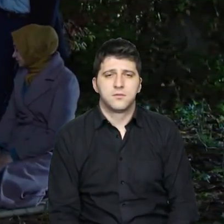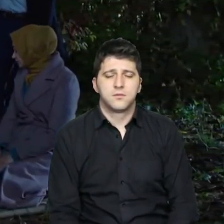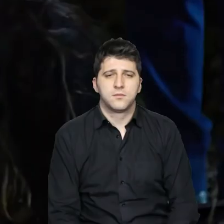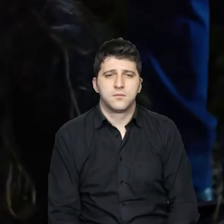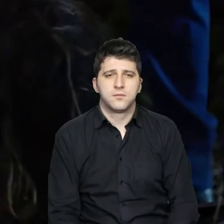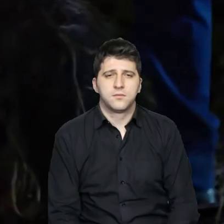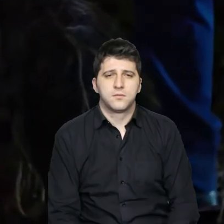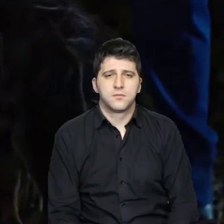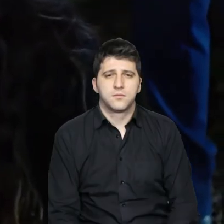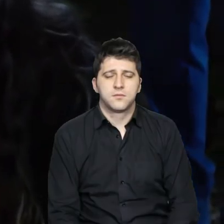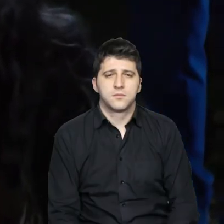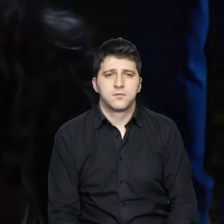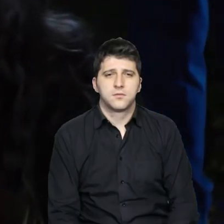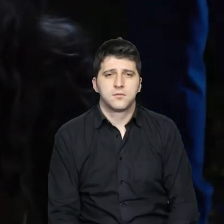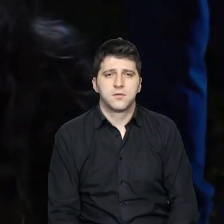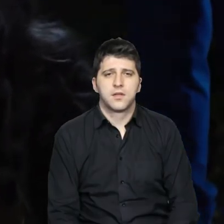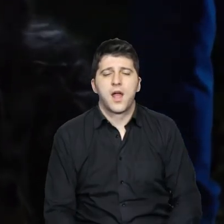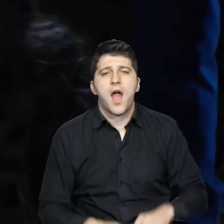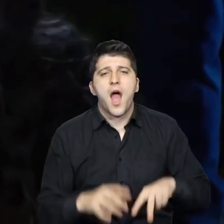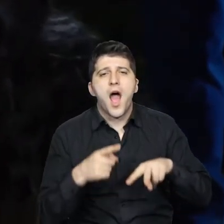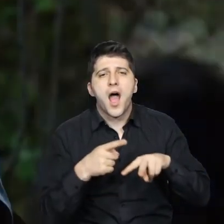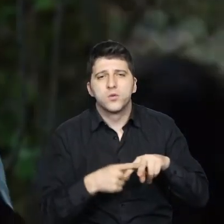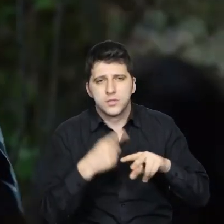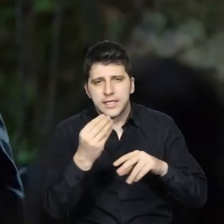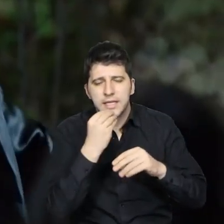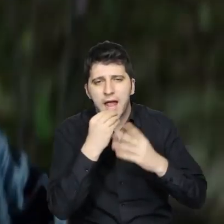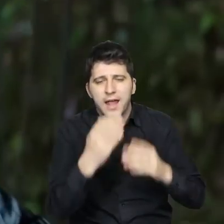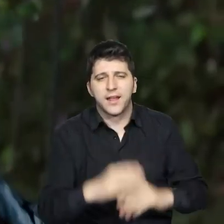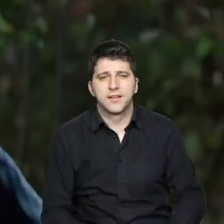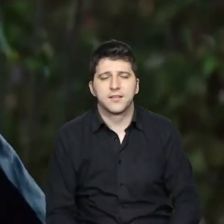çıkardı. Aysu. Al bunu ye.